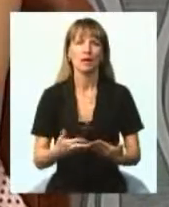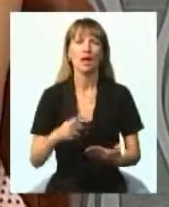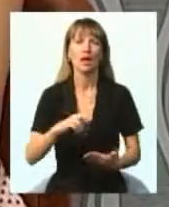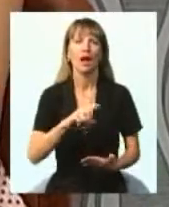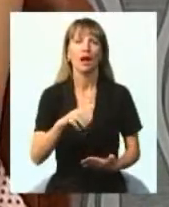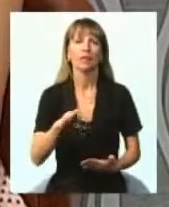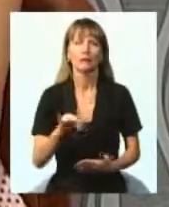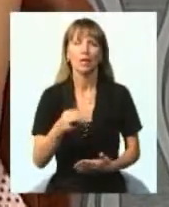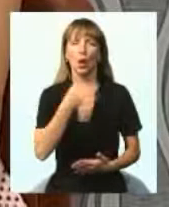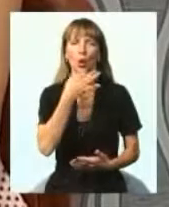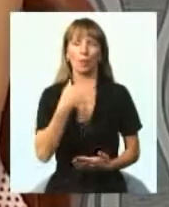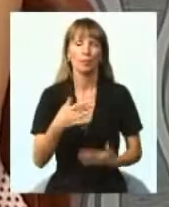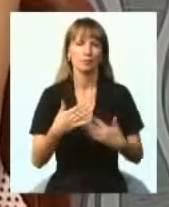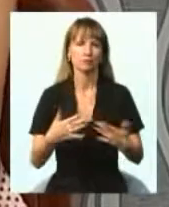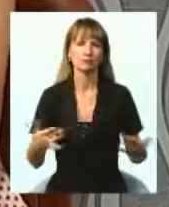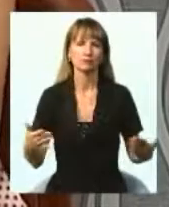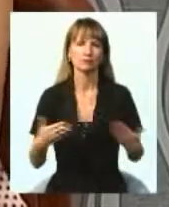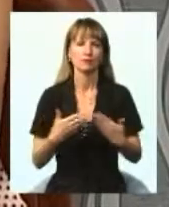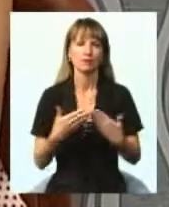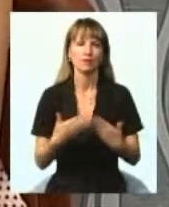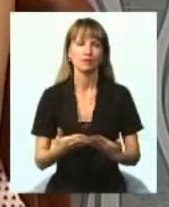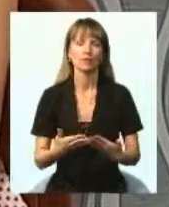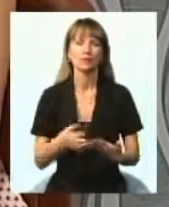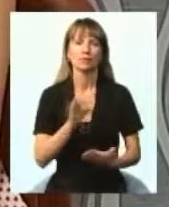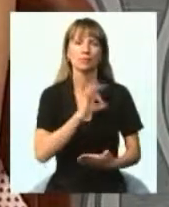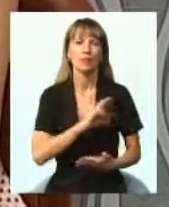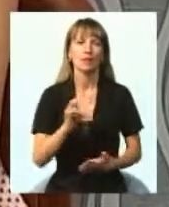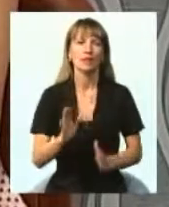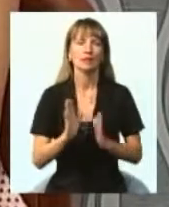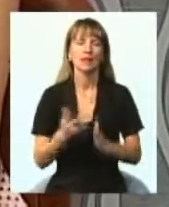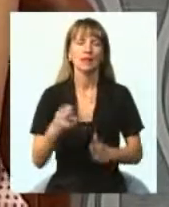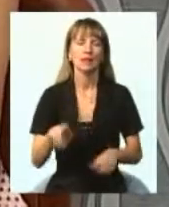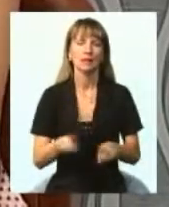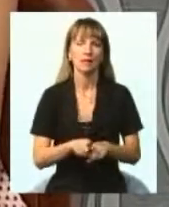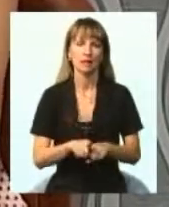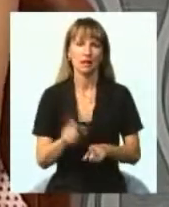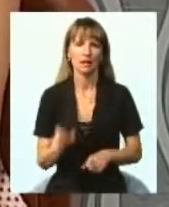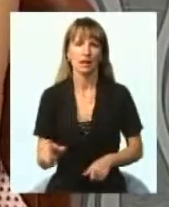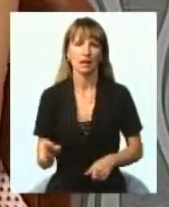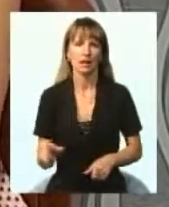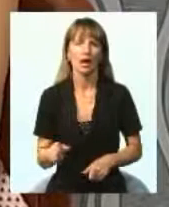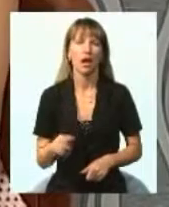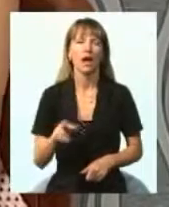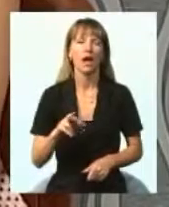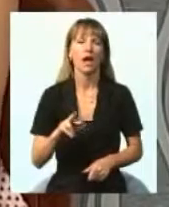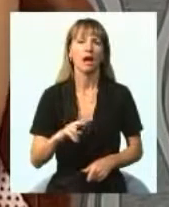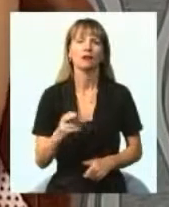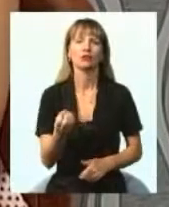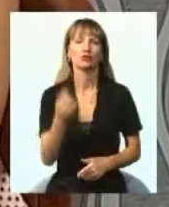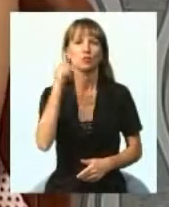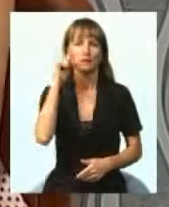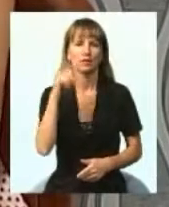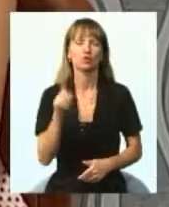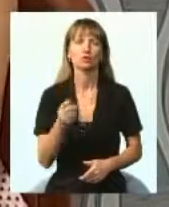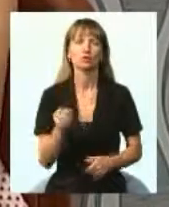ну і взагалі будь-які транспортні такі плаваючі засоби використовують не тільки для таких от методів, а які ти ще знаєш, для чого ще